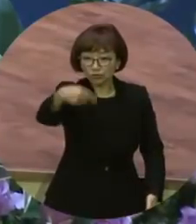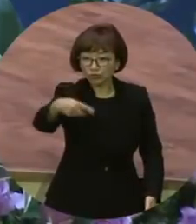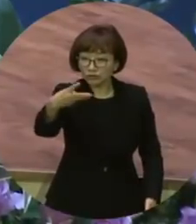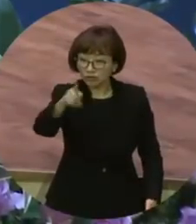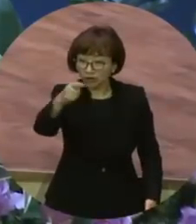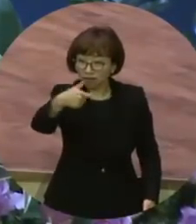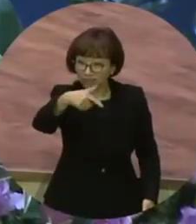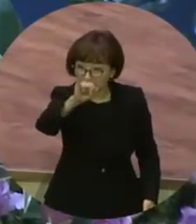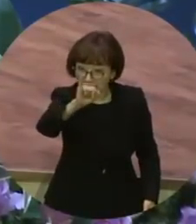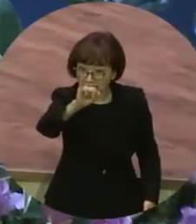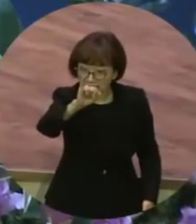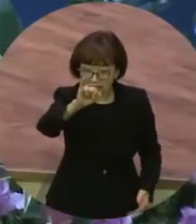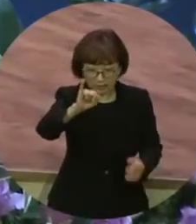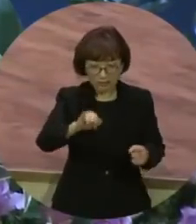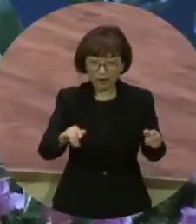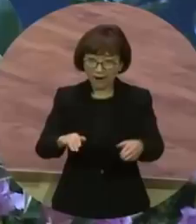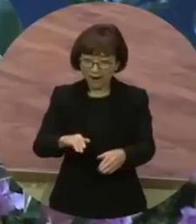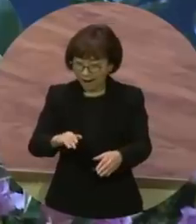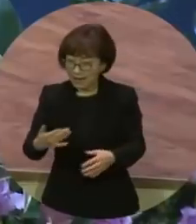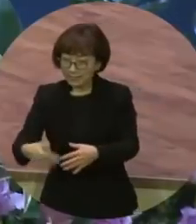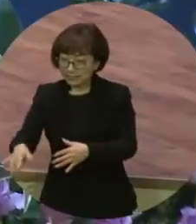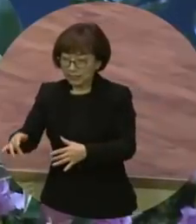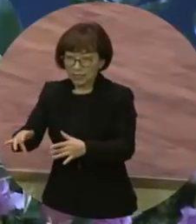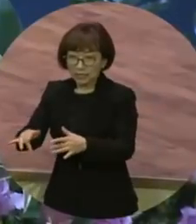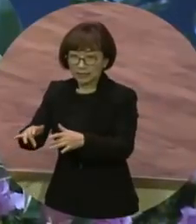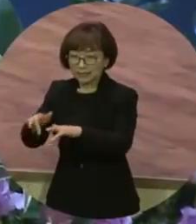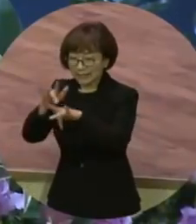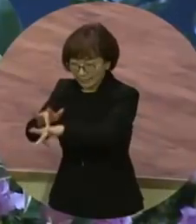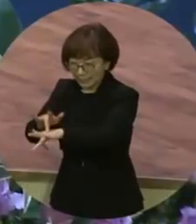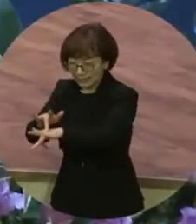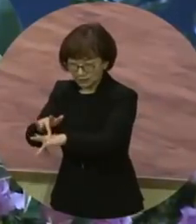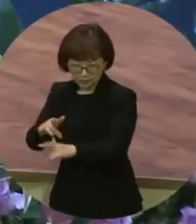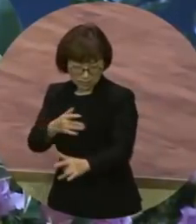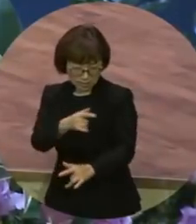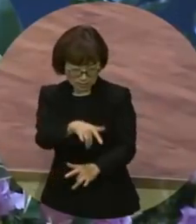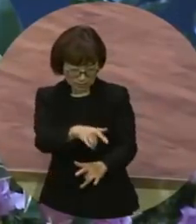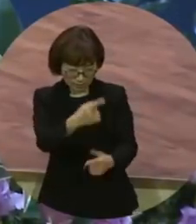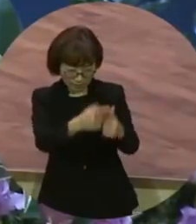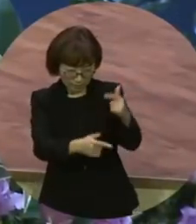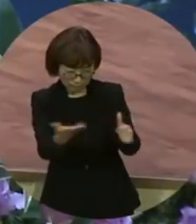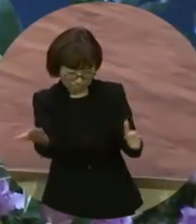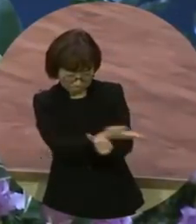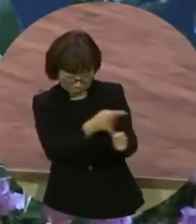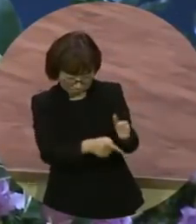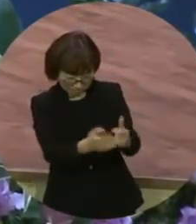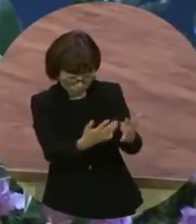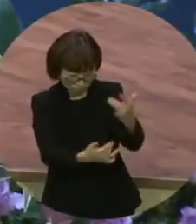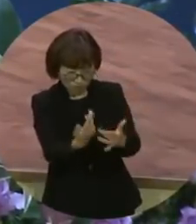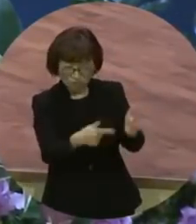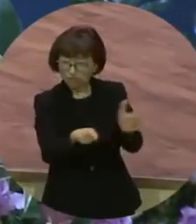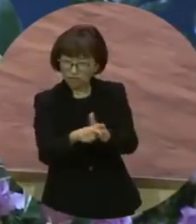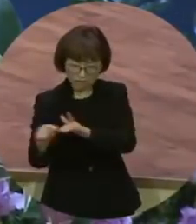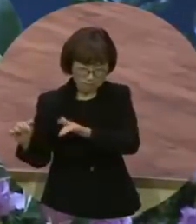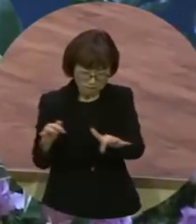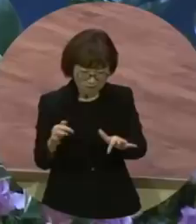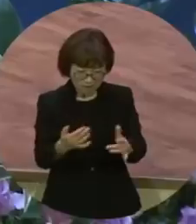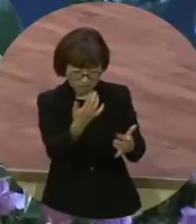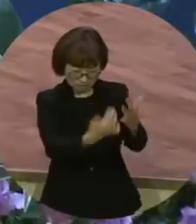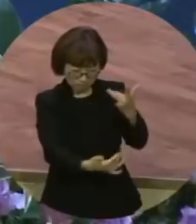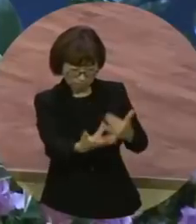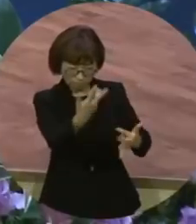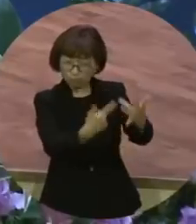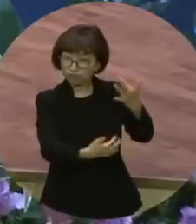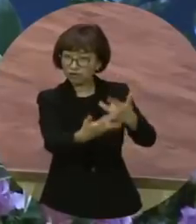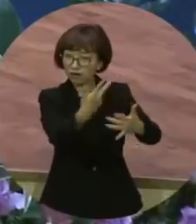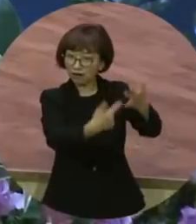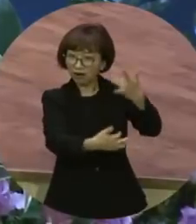세상의 뜨거운 문화, 불꽃 같은 흑암 문화 가지고 그루터기를 불태워버리려고 하고 있어요. 마치 마른 풀이 불 속에 떨어지면